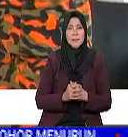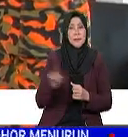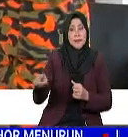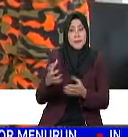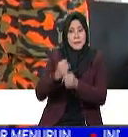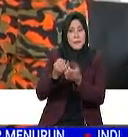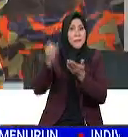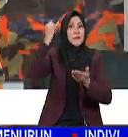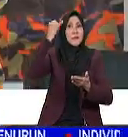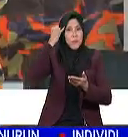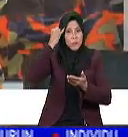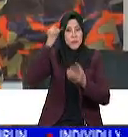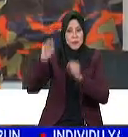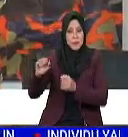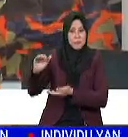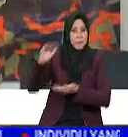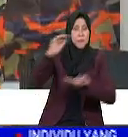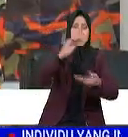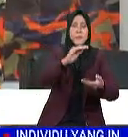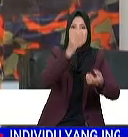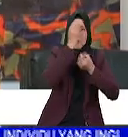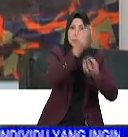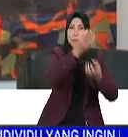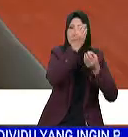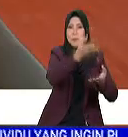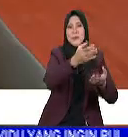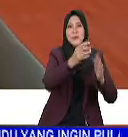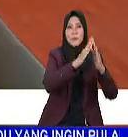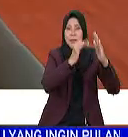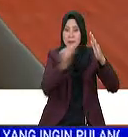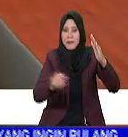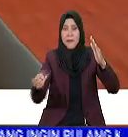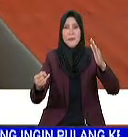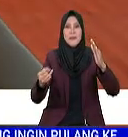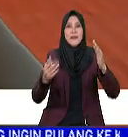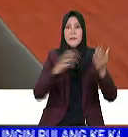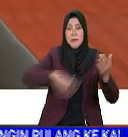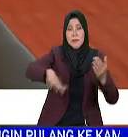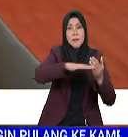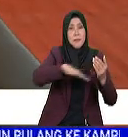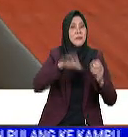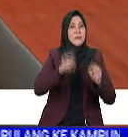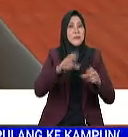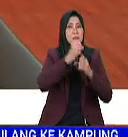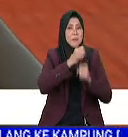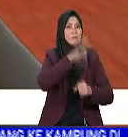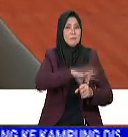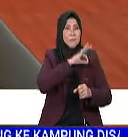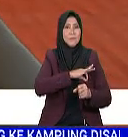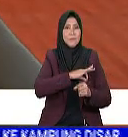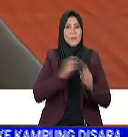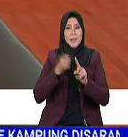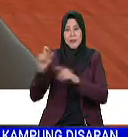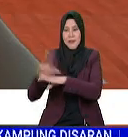juga mendapat ilmu ini disampaikan kepada Allah berkata anjuran sedekat maka lemas khas kita Kampung juga mendapat manfaat D pada